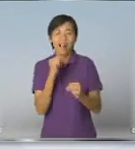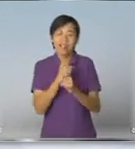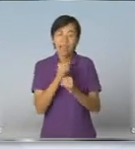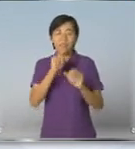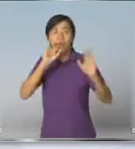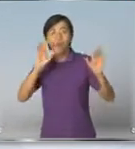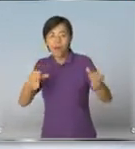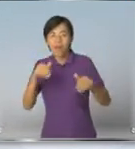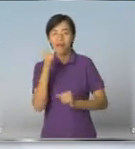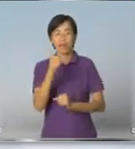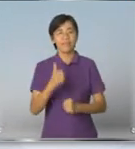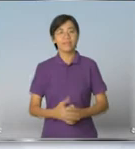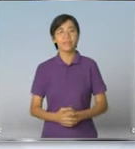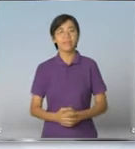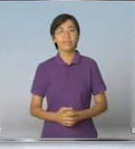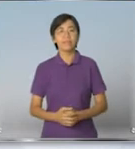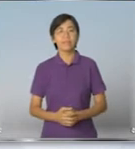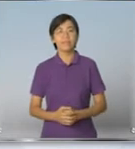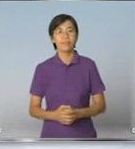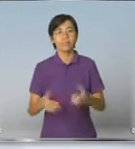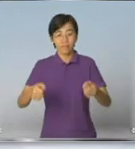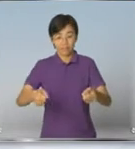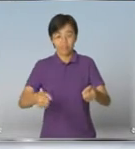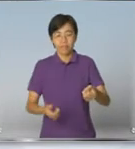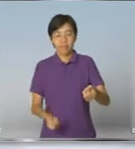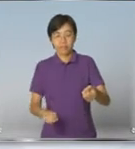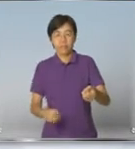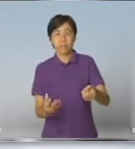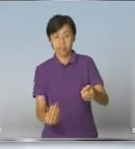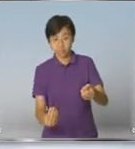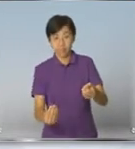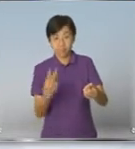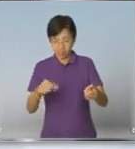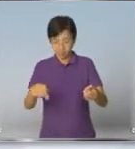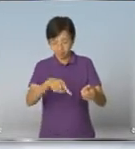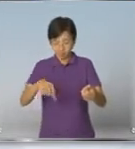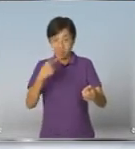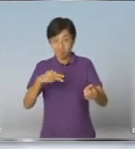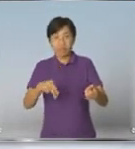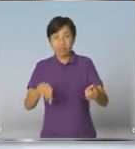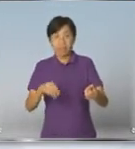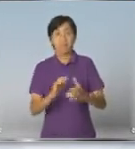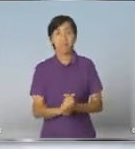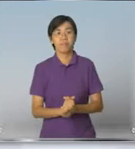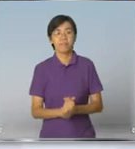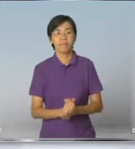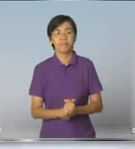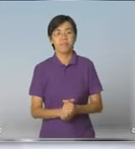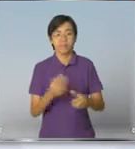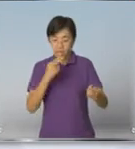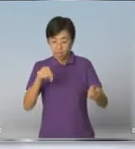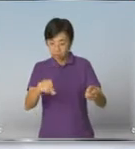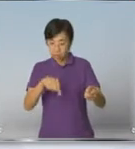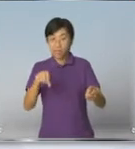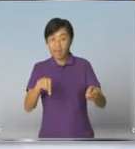ป็นรูปทรงที่เป็นรูปนกก็ได้ ครับผมอันนี้คือปิดไฟแล้ว ค่ะก็คือลักษณะของแป้งที่สุกก็จะเป็นประมาณนี ้เขาจะเริ่มร่อนออกมา จ้ะ